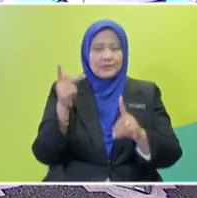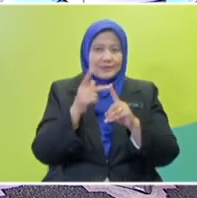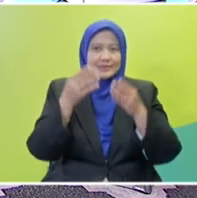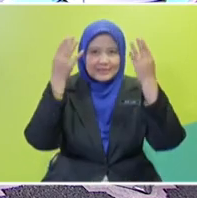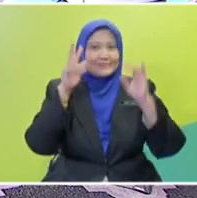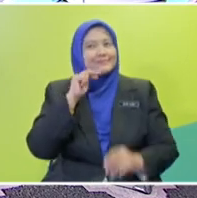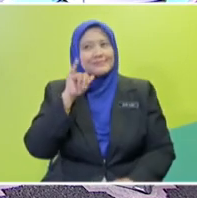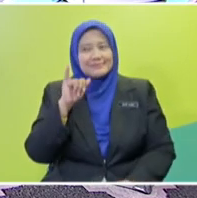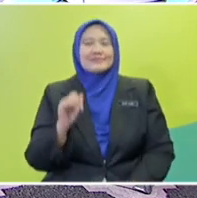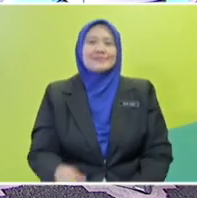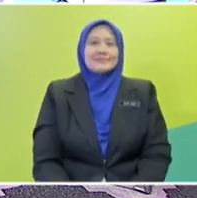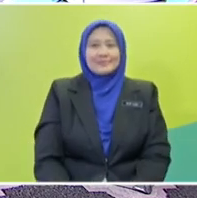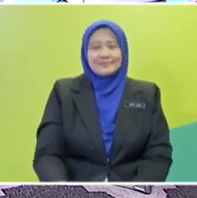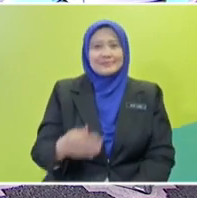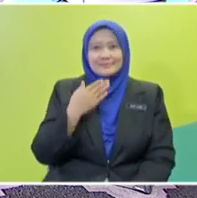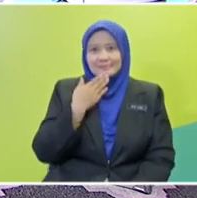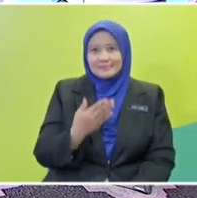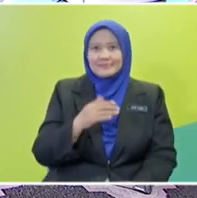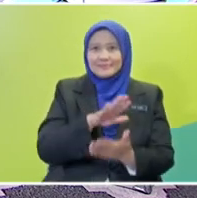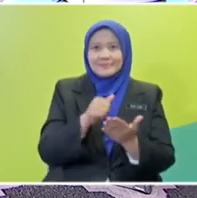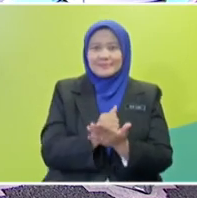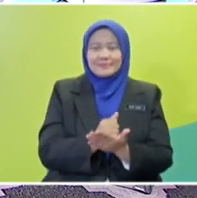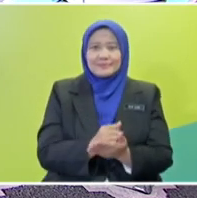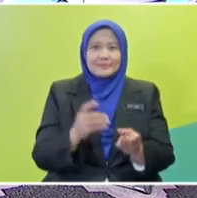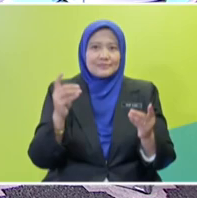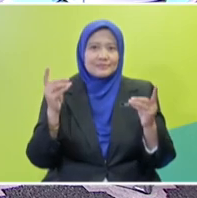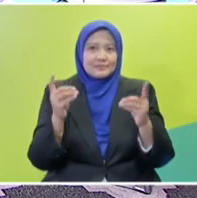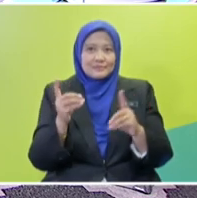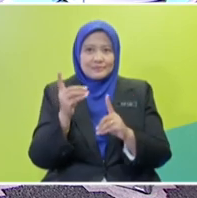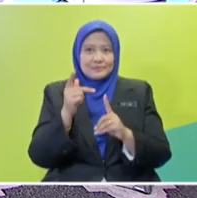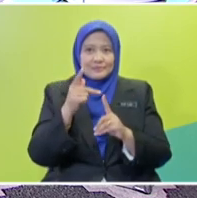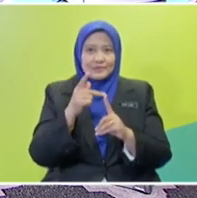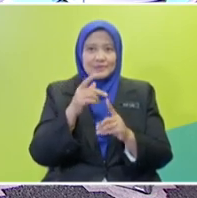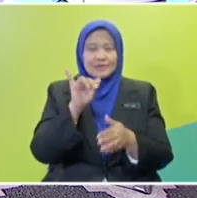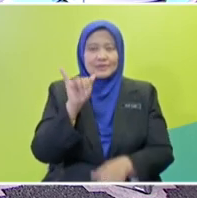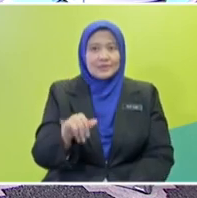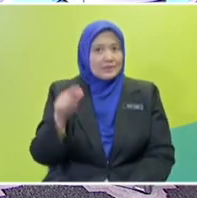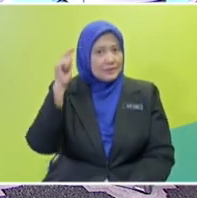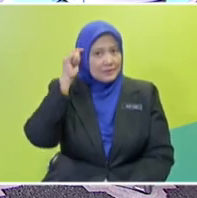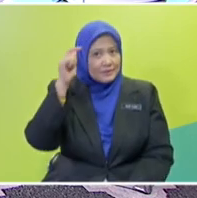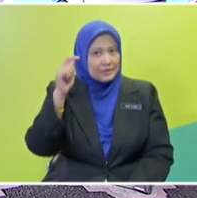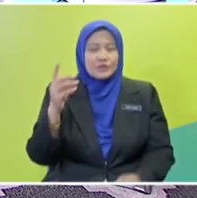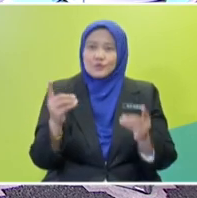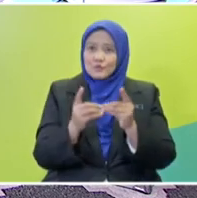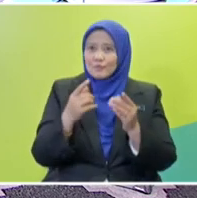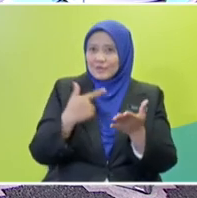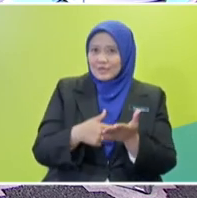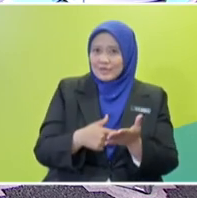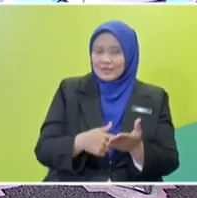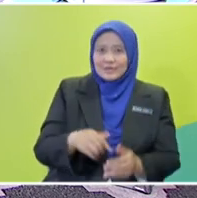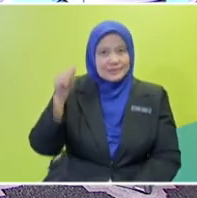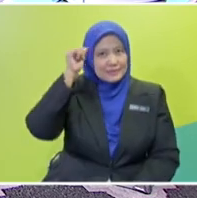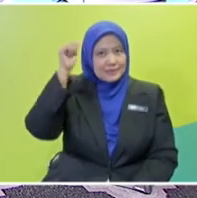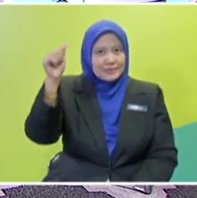terima kasih telah menonton Terima kasih sudah menonton sehingga kita berjumpa lagi ya Assalamualaikum salam